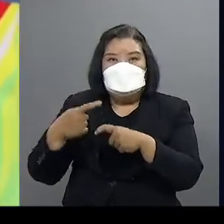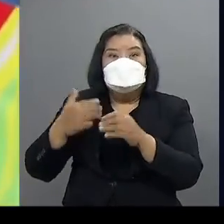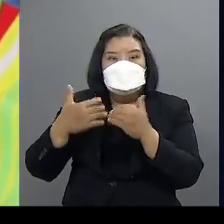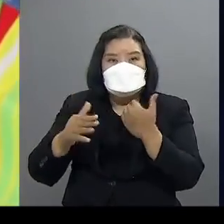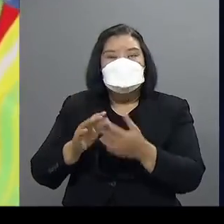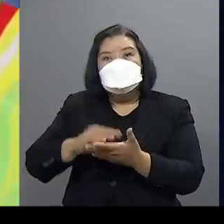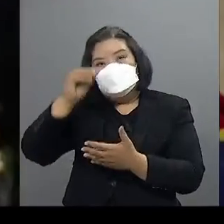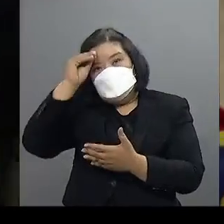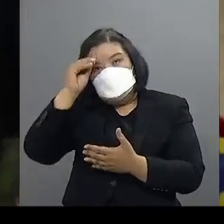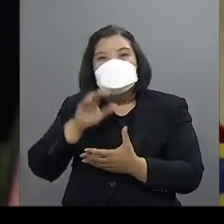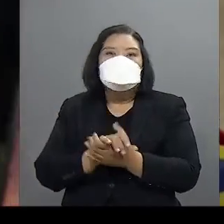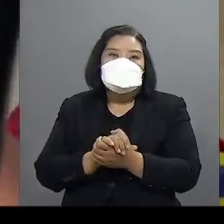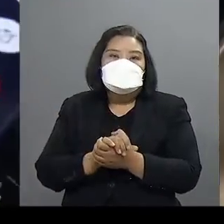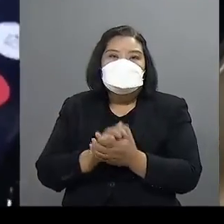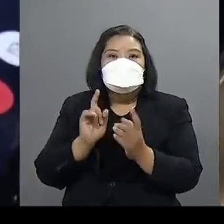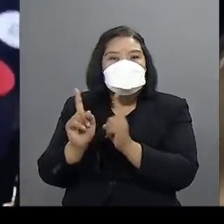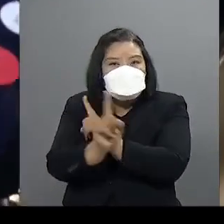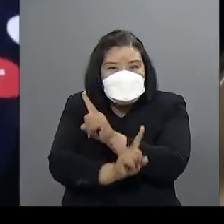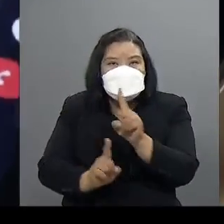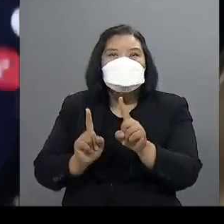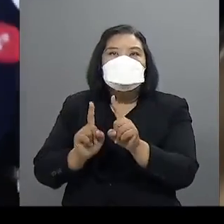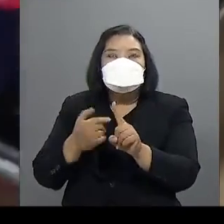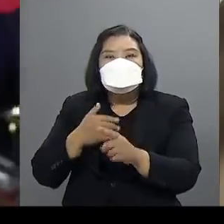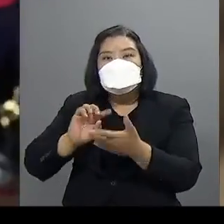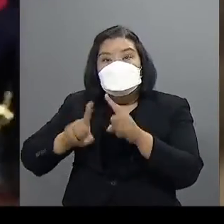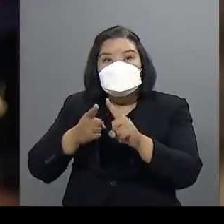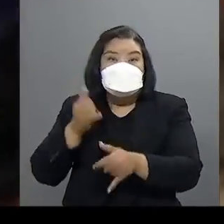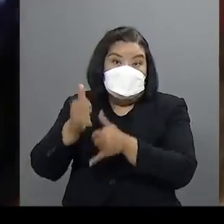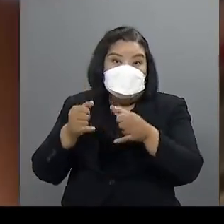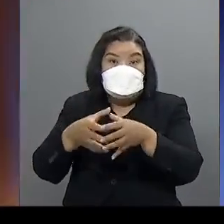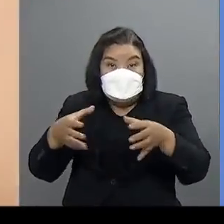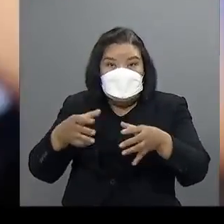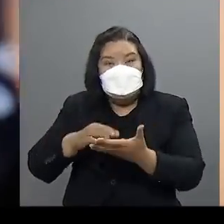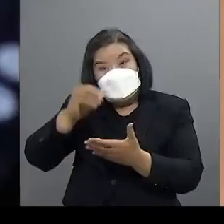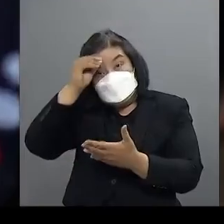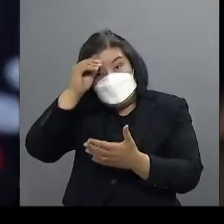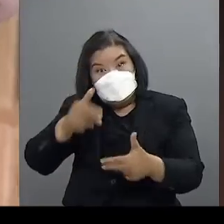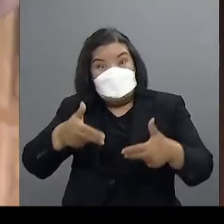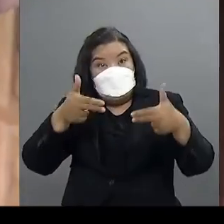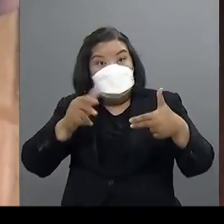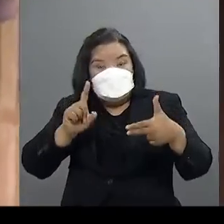ไม่ก็ไปรวมกลุ่มการเรียนออนไลน์ที่บ้านเพื่อนซึ่งบ้านเพื่อนที่มีความพร้อมแทนค่ะ